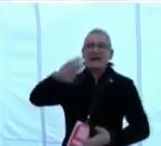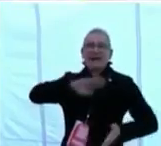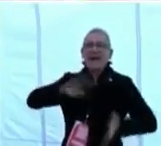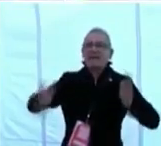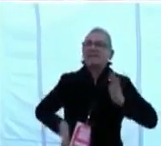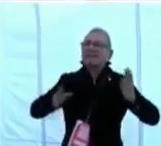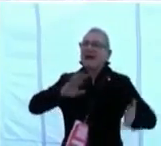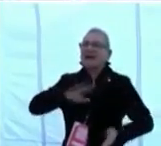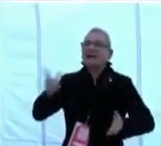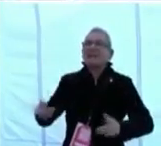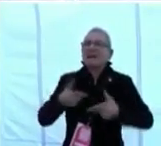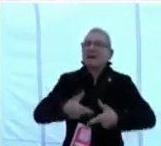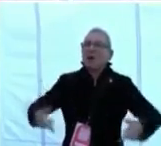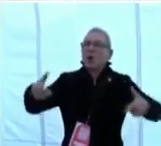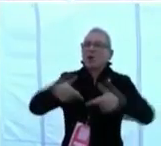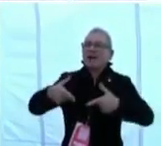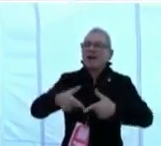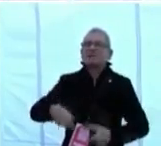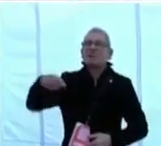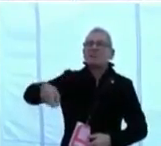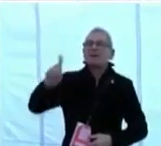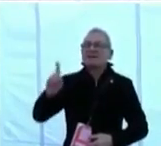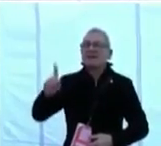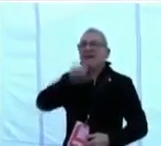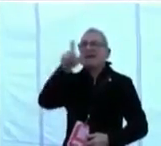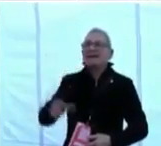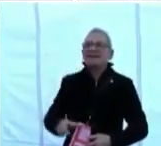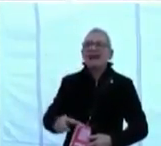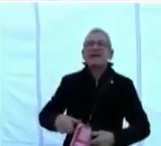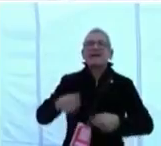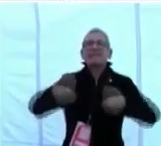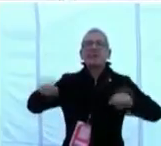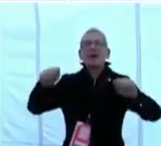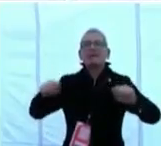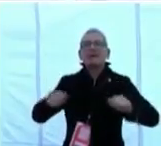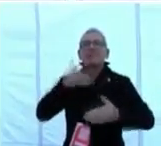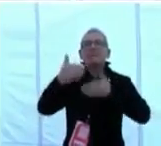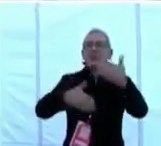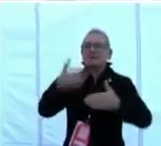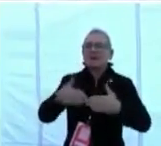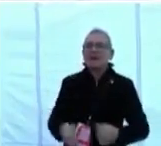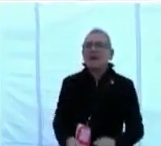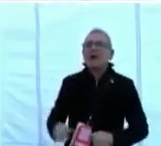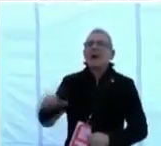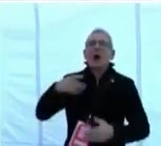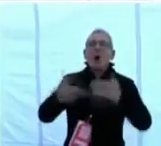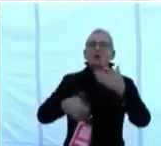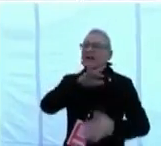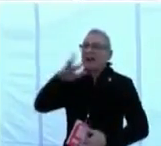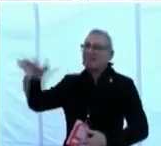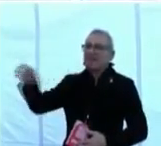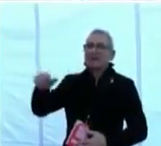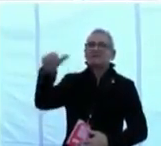che ci restituisce una fotografia di qualcosa che non funziona, non ha funzionato in quel circolo. Io ho chiesto semplicemente